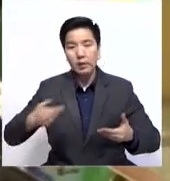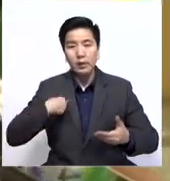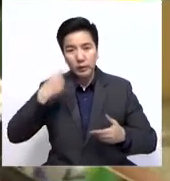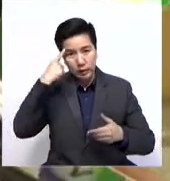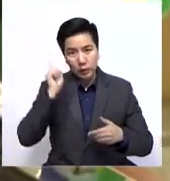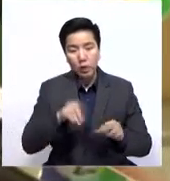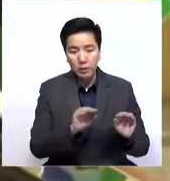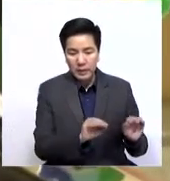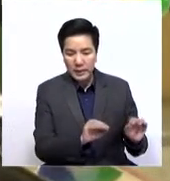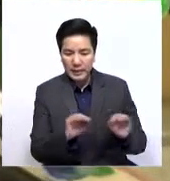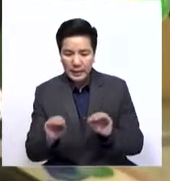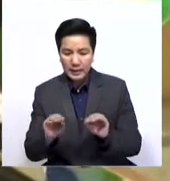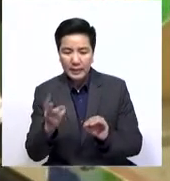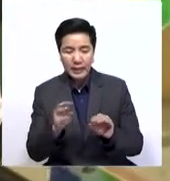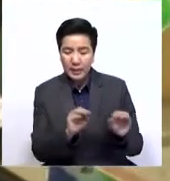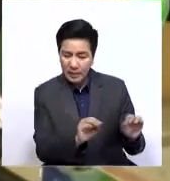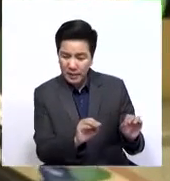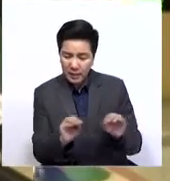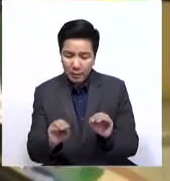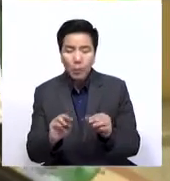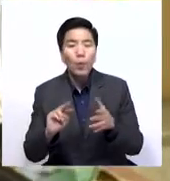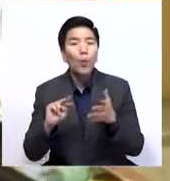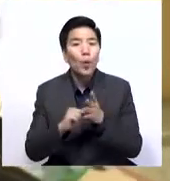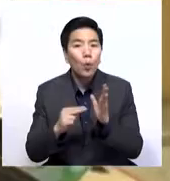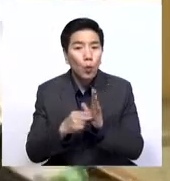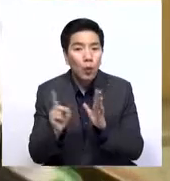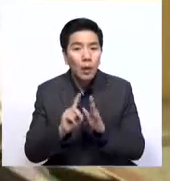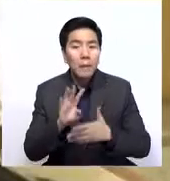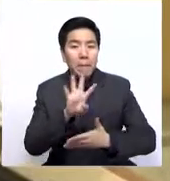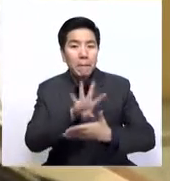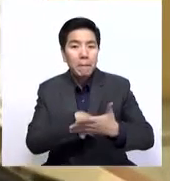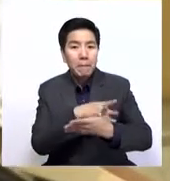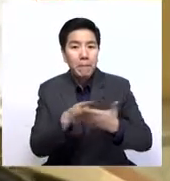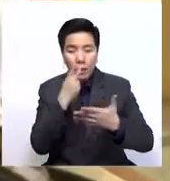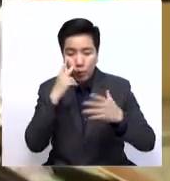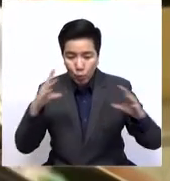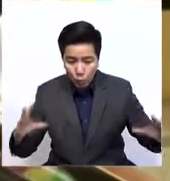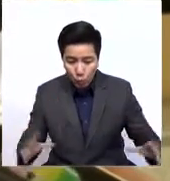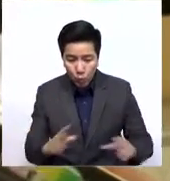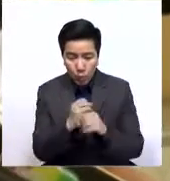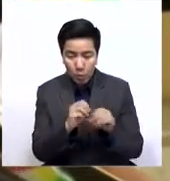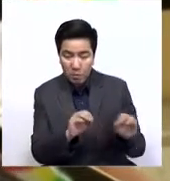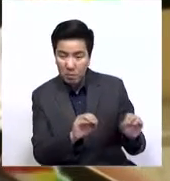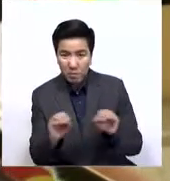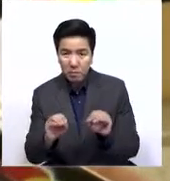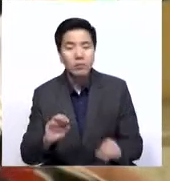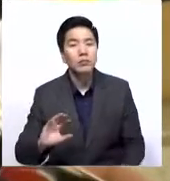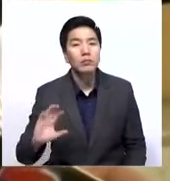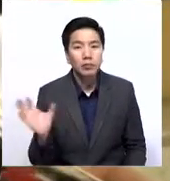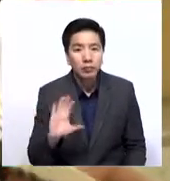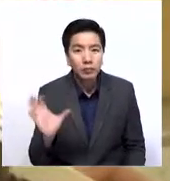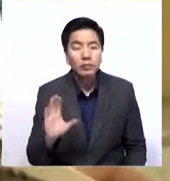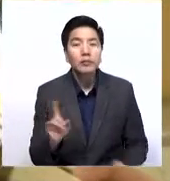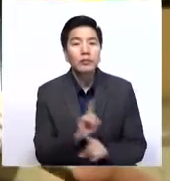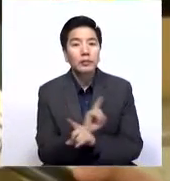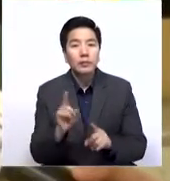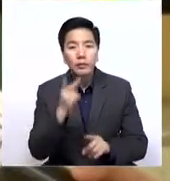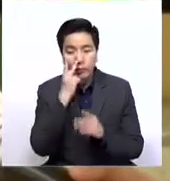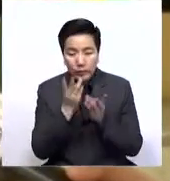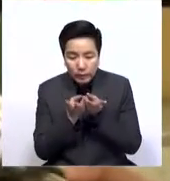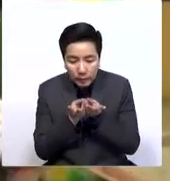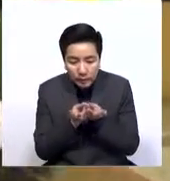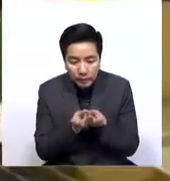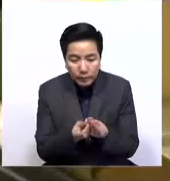ไปนิดนึงแต่คำว่าขยับไปนิดนึงไม่ได้หมายความว่ารถแมพในภาพรวมการเลือกตั้งจะขยับถูกไหมเพราะในราย